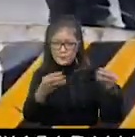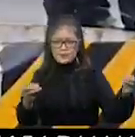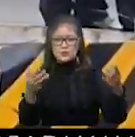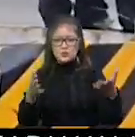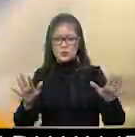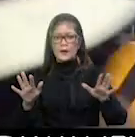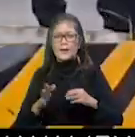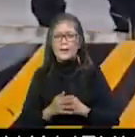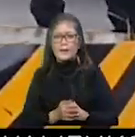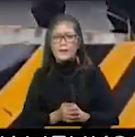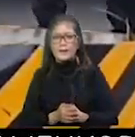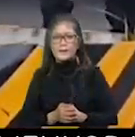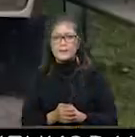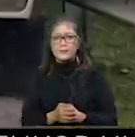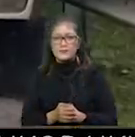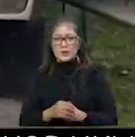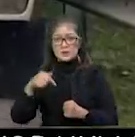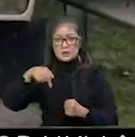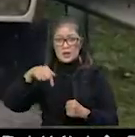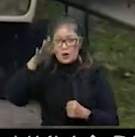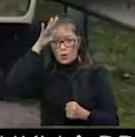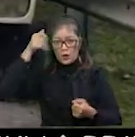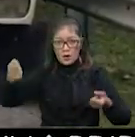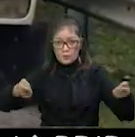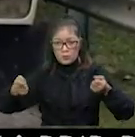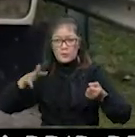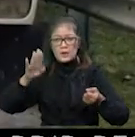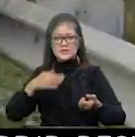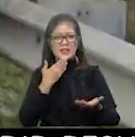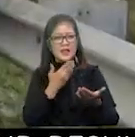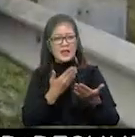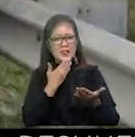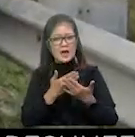Metro Jaya memeriksa sopir truk. Dari Jakarta, Rio Manik melaporkan.